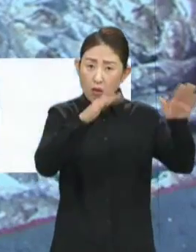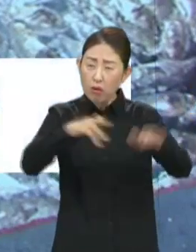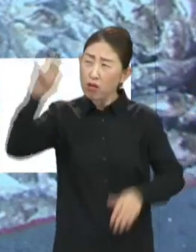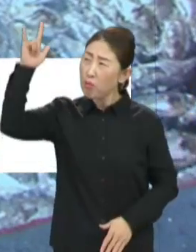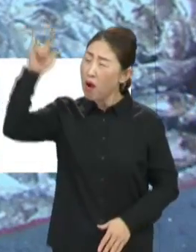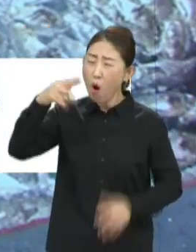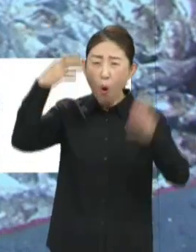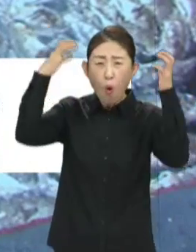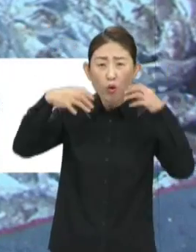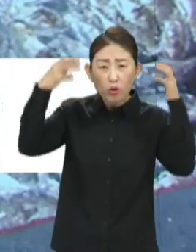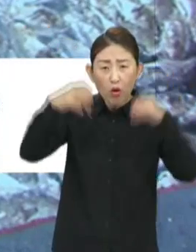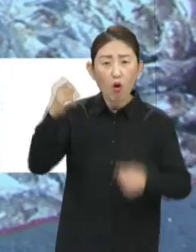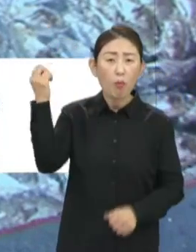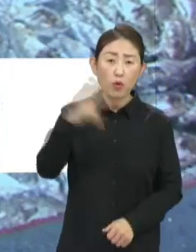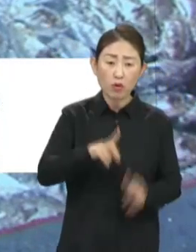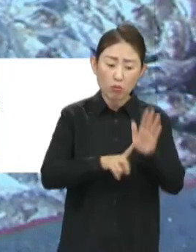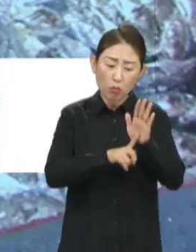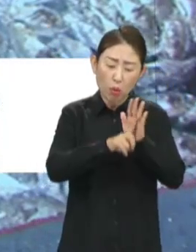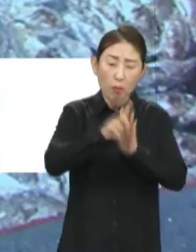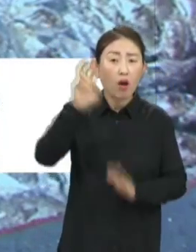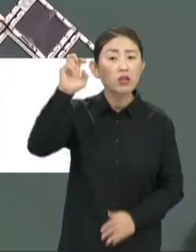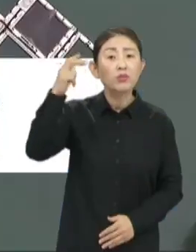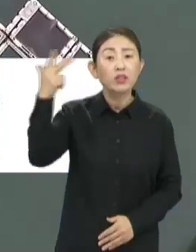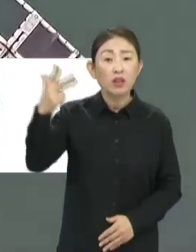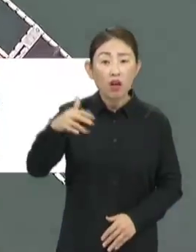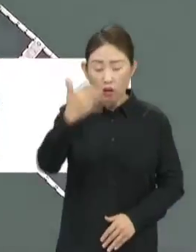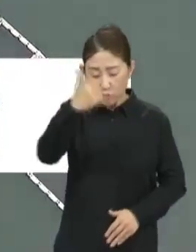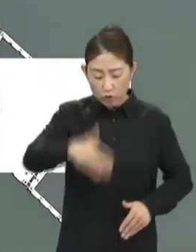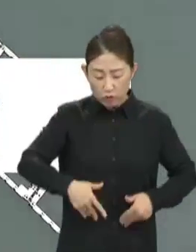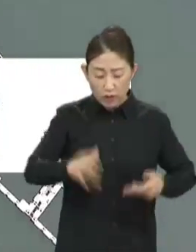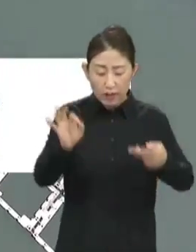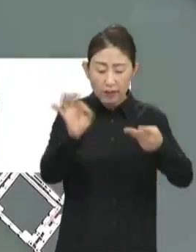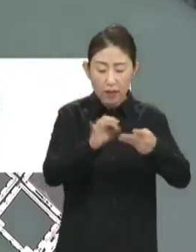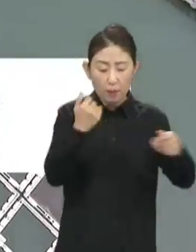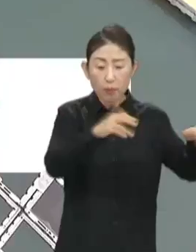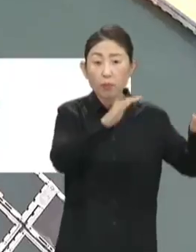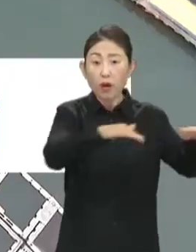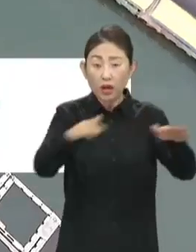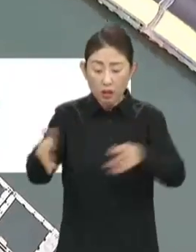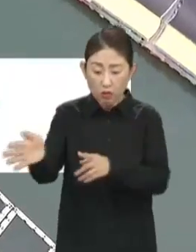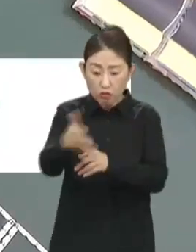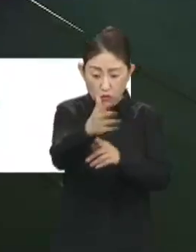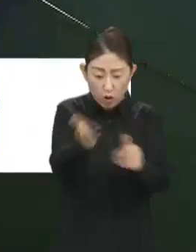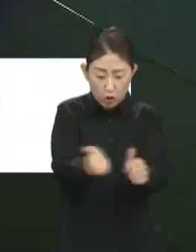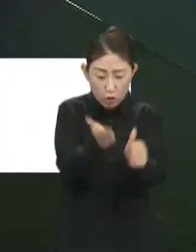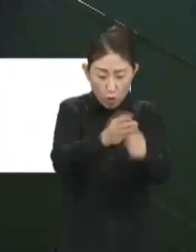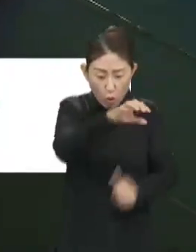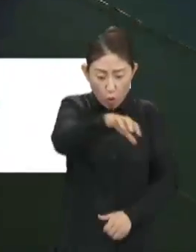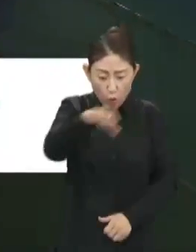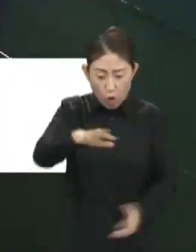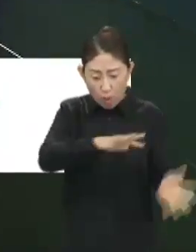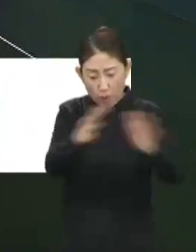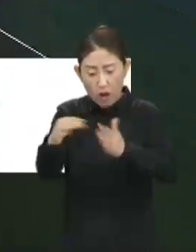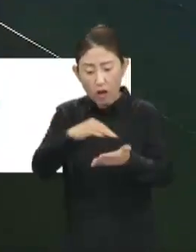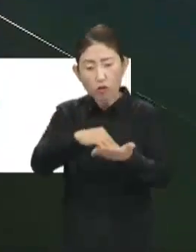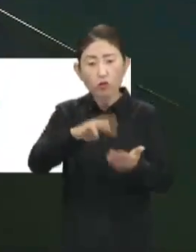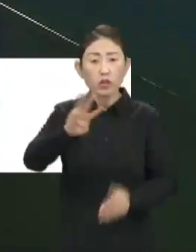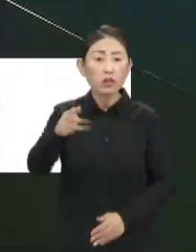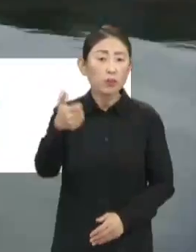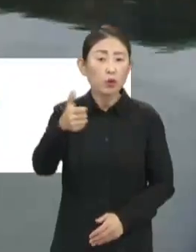고수원 경보가 27일째 이어지고 있는 충남태안 천수만 양식장에서 폐사한 우럭이 350만